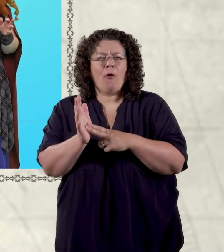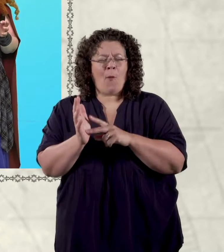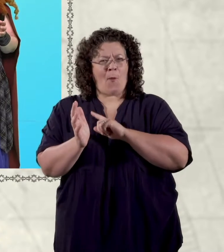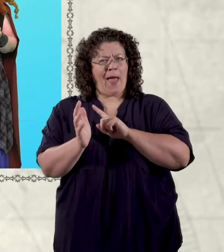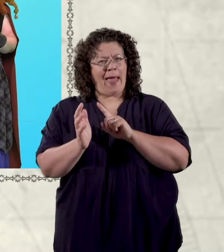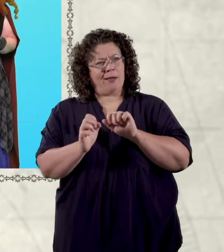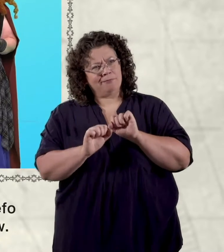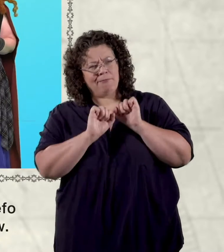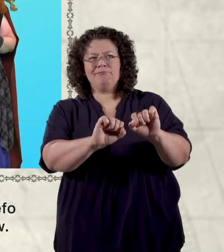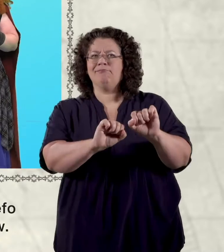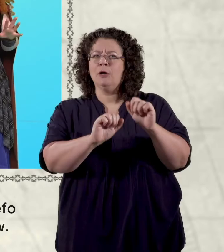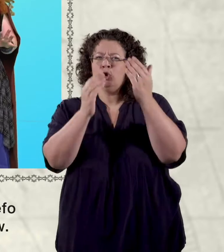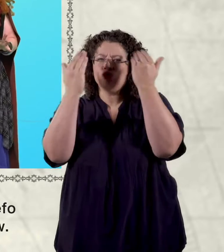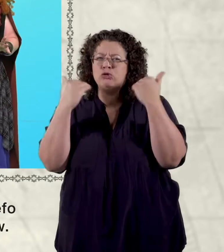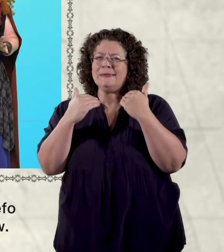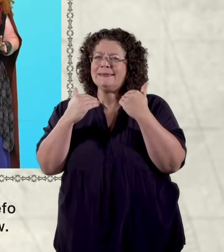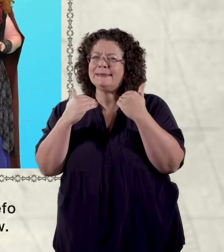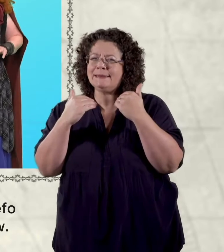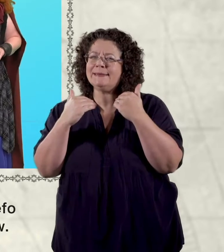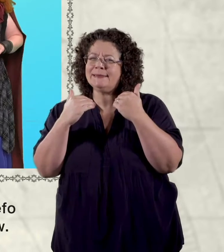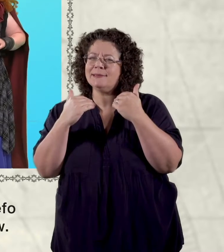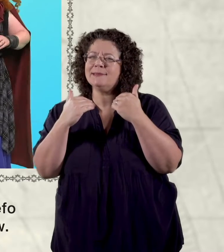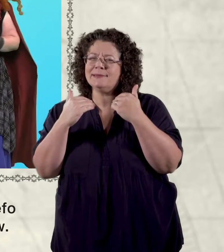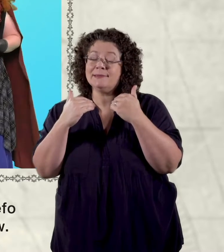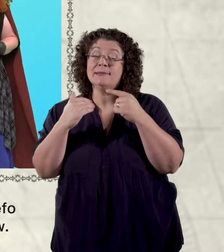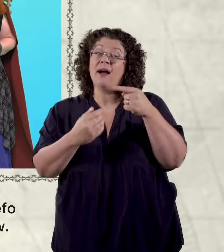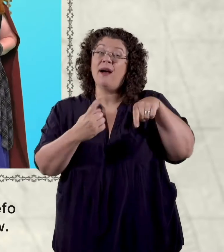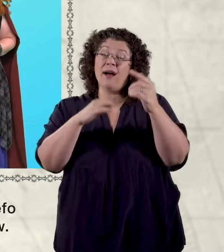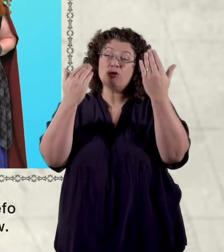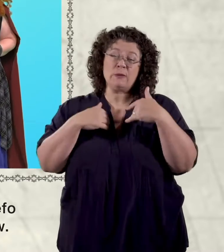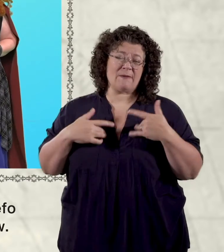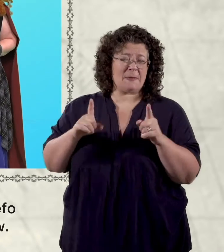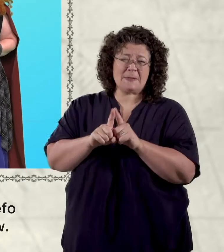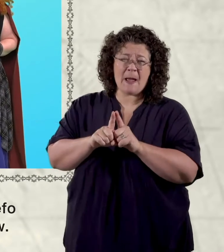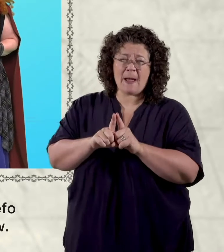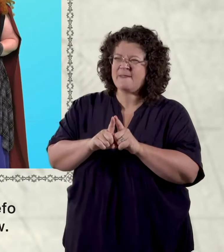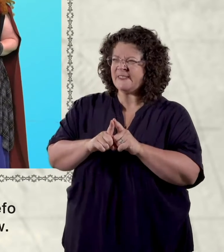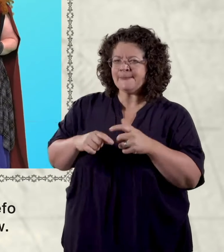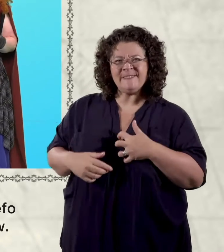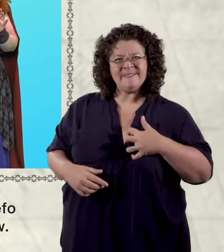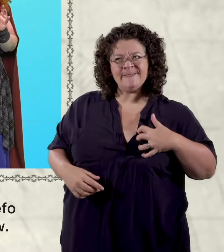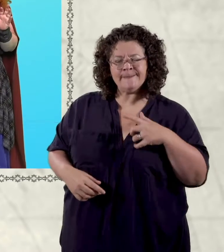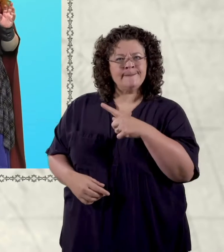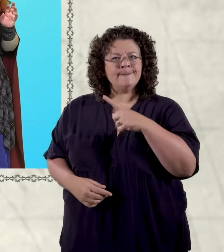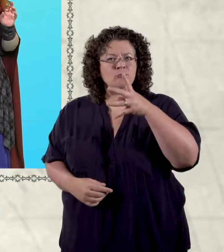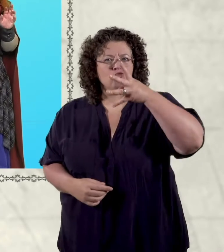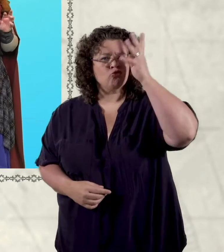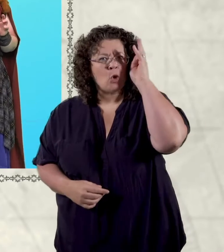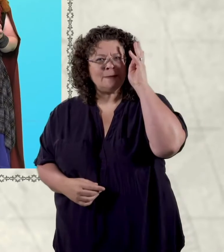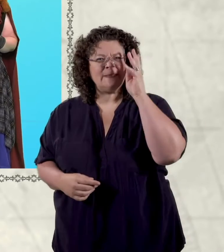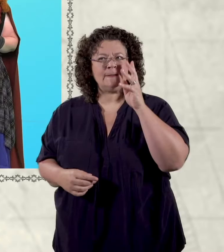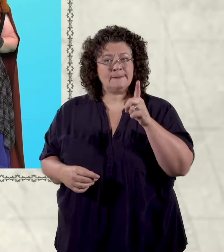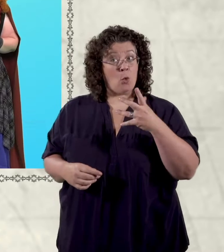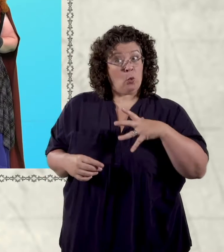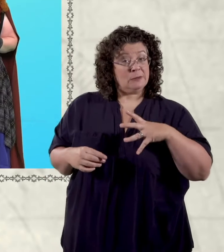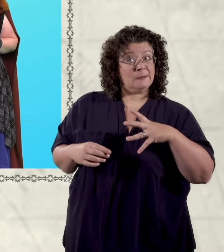am y Rhufeiniaid yma, yn fod o'n brwydro ni herbyn nhw efo bob awns o egni oedd ganddyn nhw. Ac tro